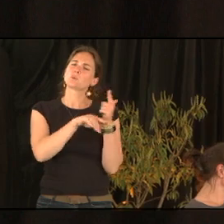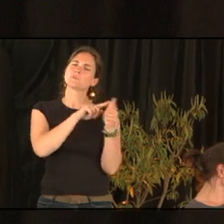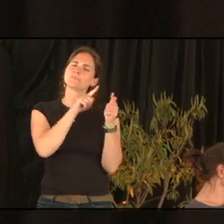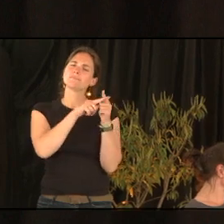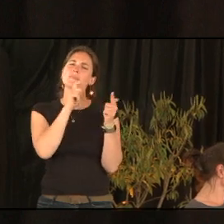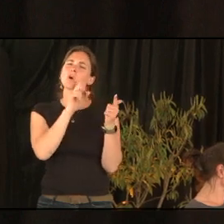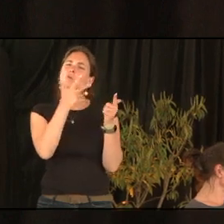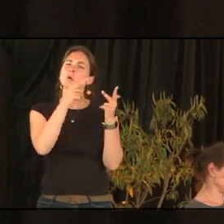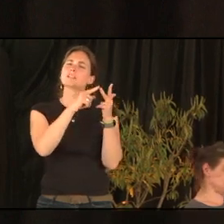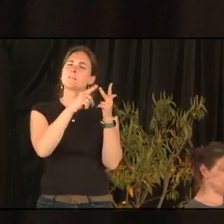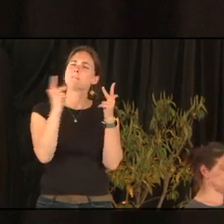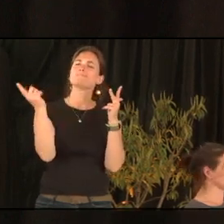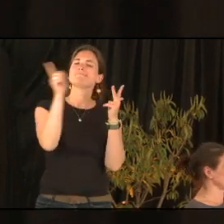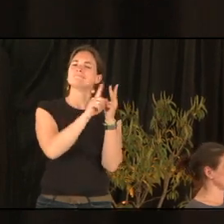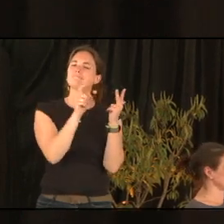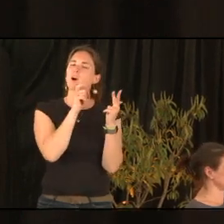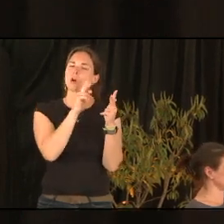espace-là.